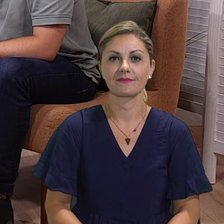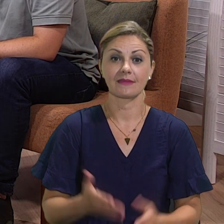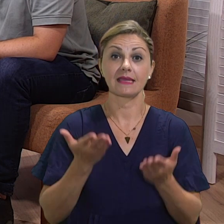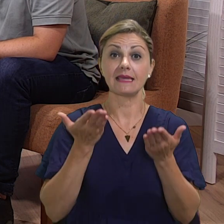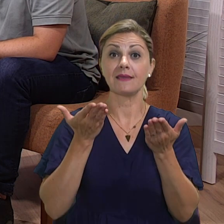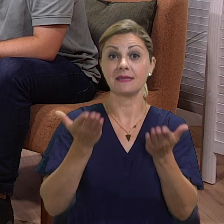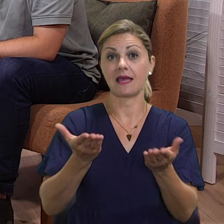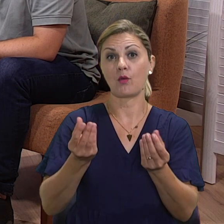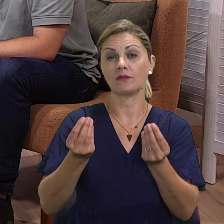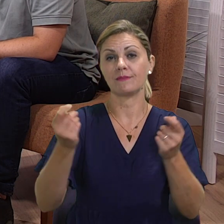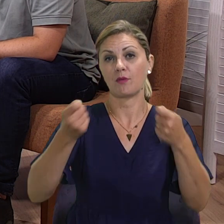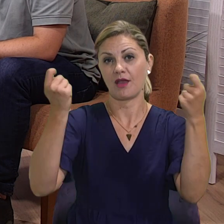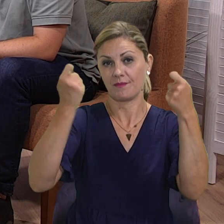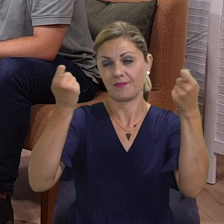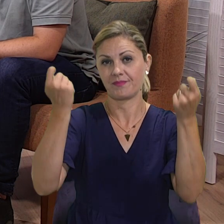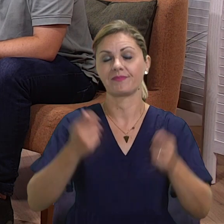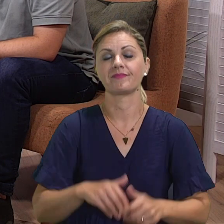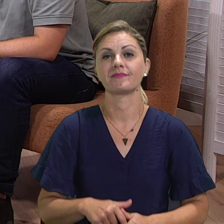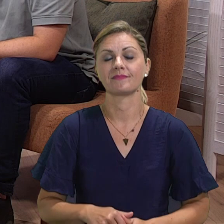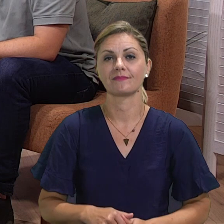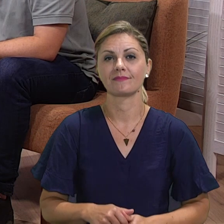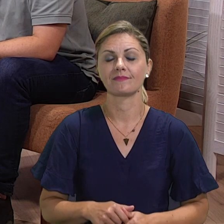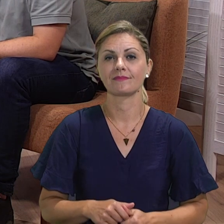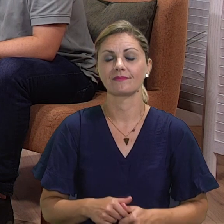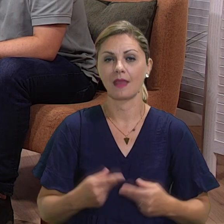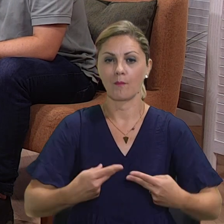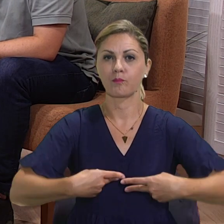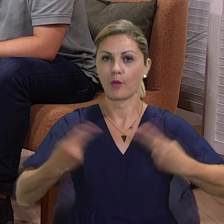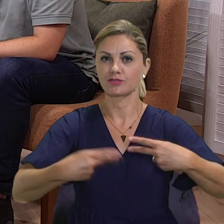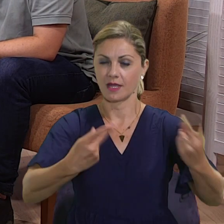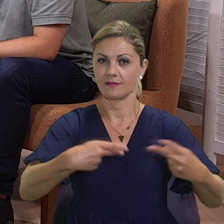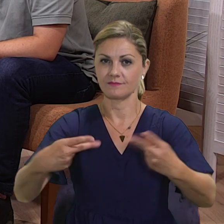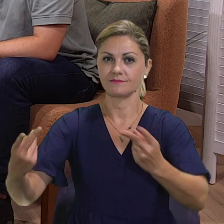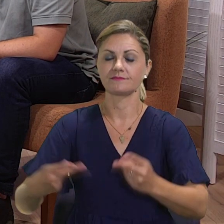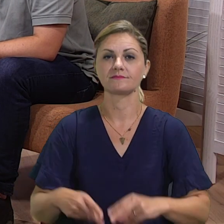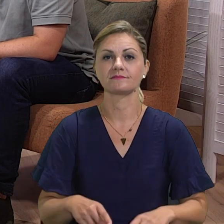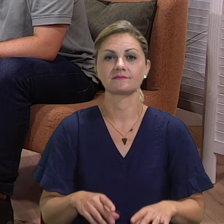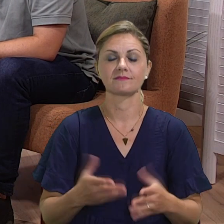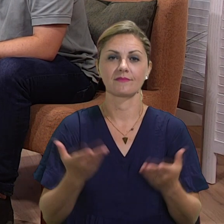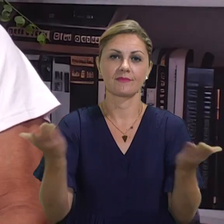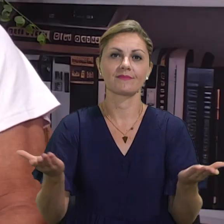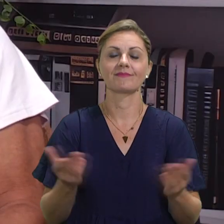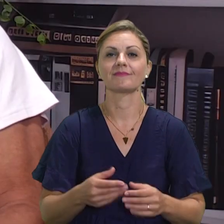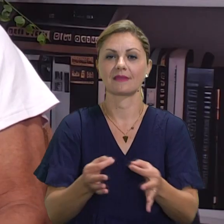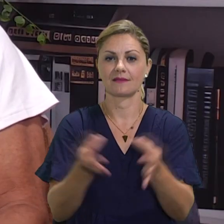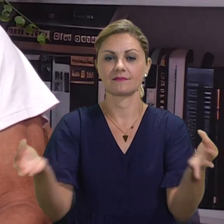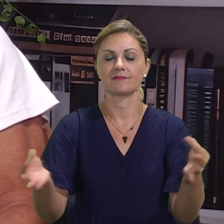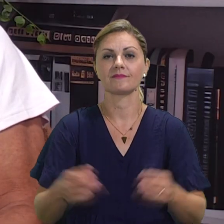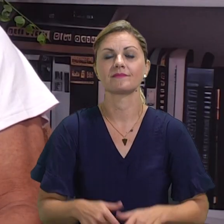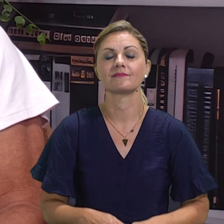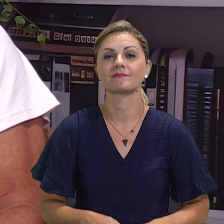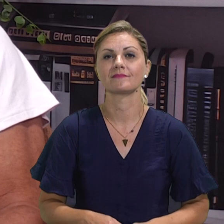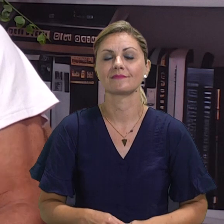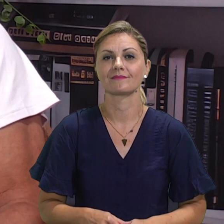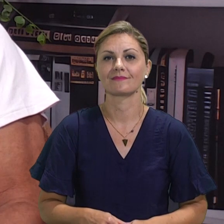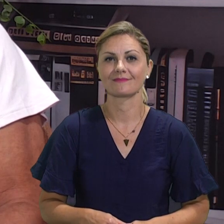da bude izbornik, jeli, ona izabere, pošaljimo po 50 aforizama, izabere jedan set od 10-15 i tako to